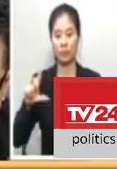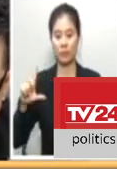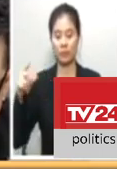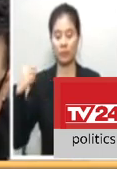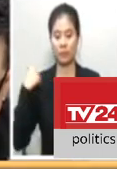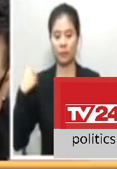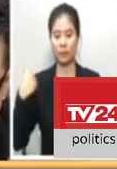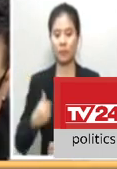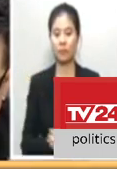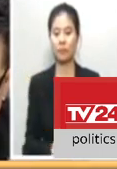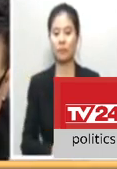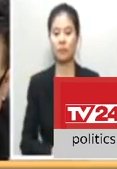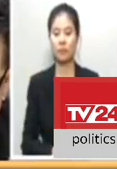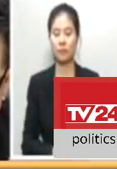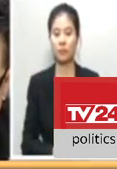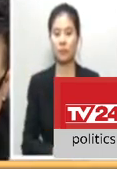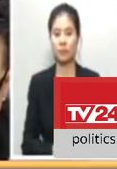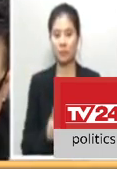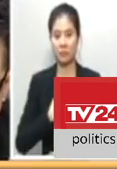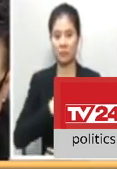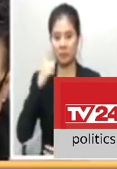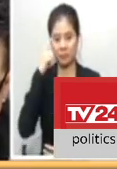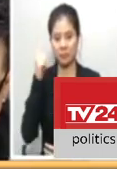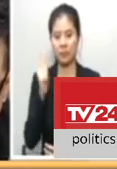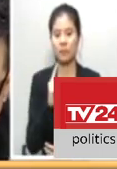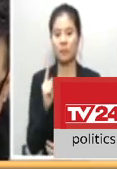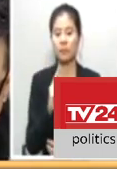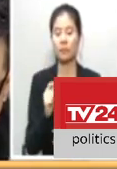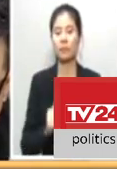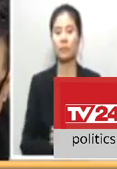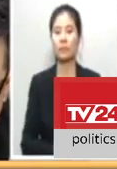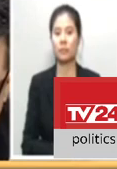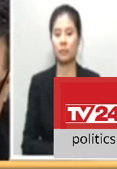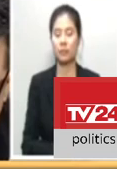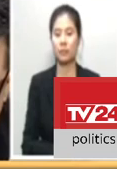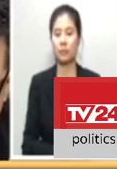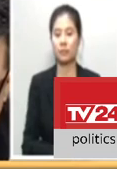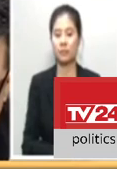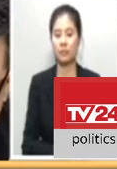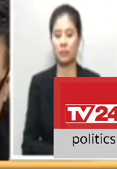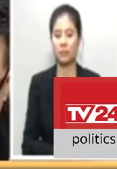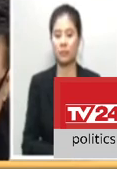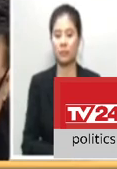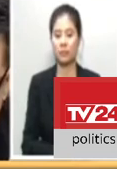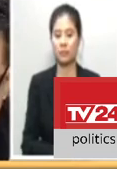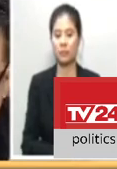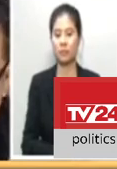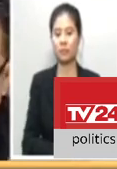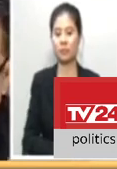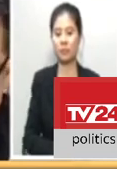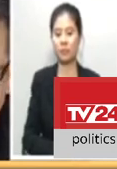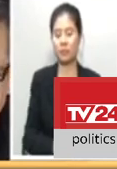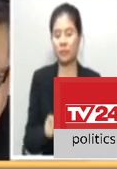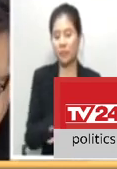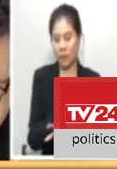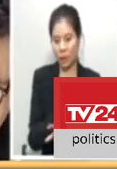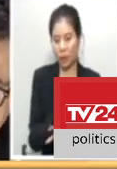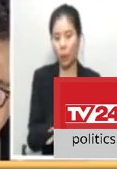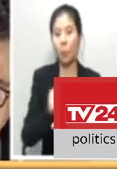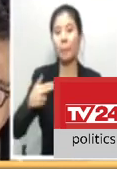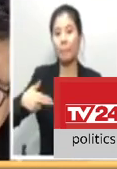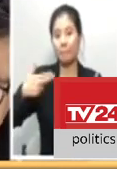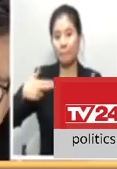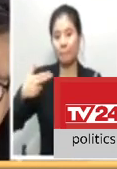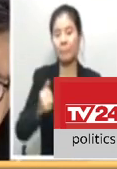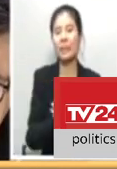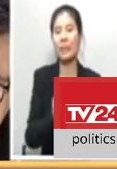านครับผมว่าสถานการณ์ยามนี้เนี่ยอาวุธยุทโธปกรณ์ทั้งหลายเนี่ยนะครับ